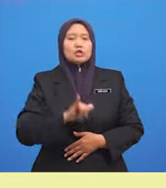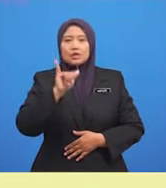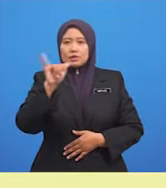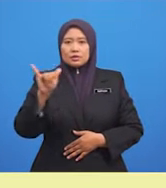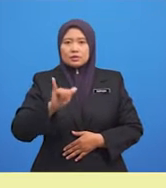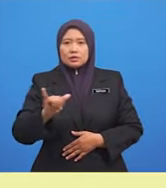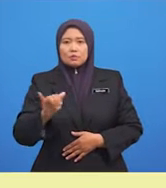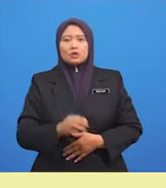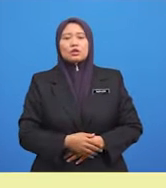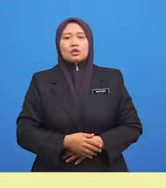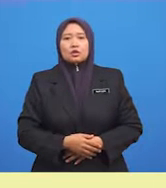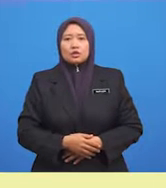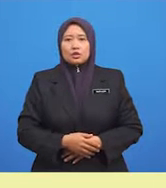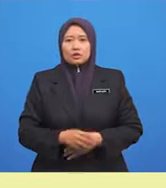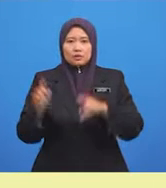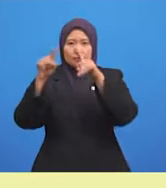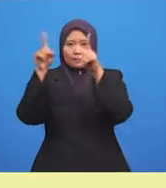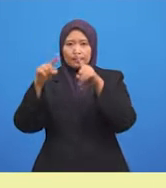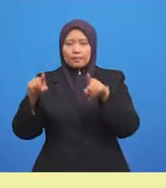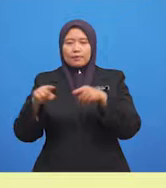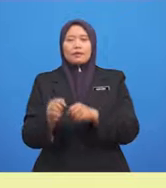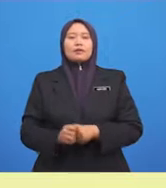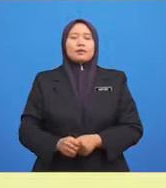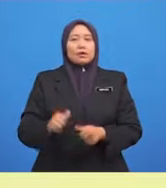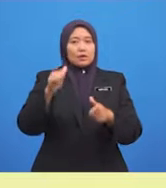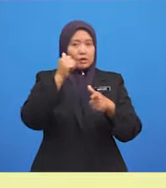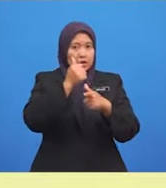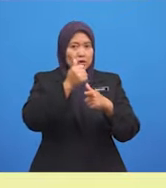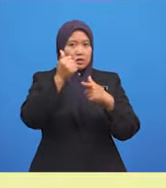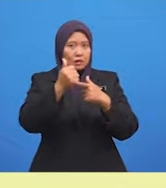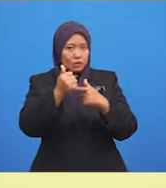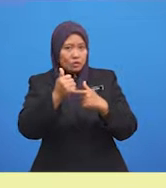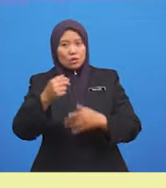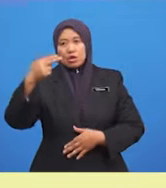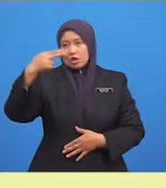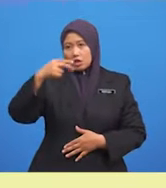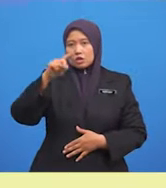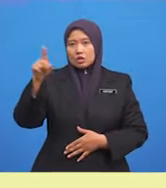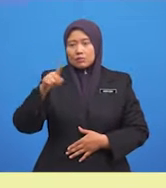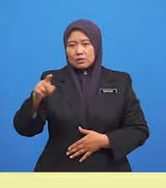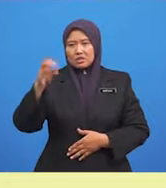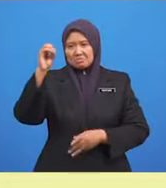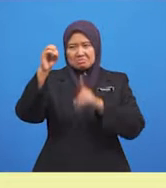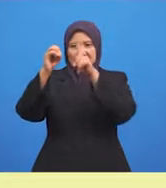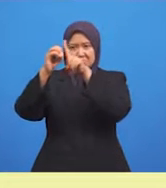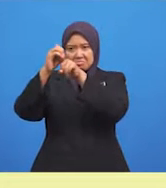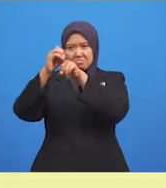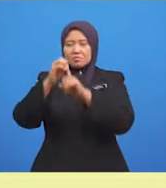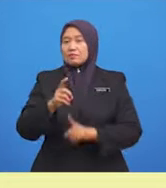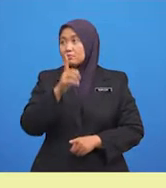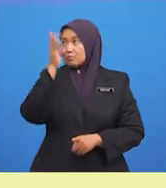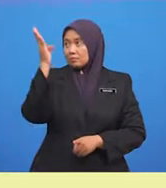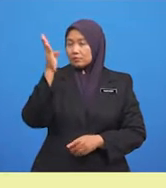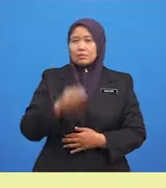maka set H boleh ditulis dengan menggunakan tata tanda set seperti